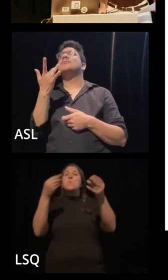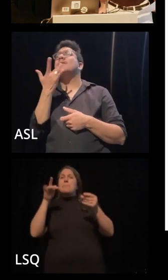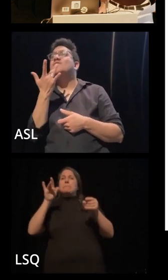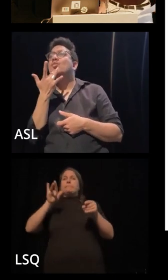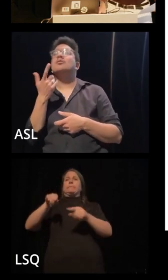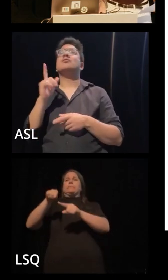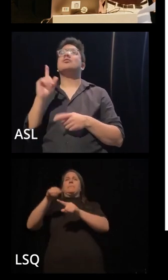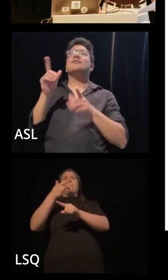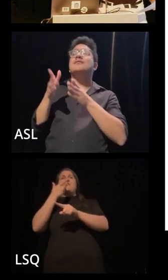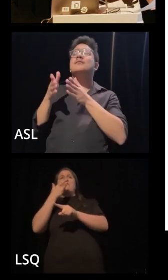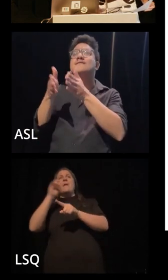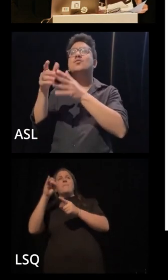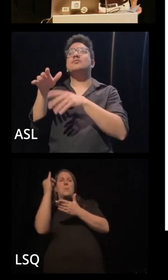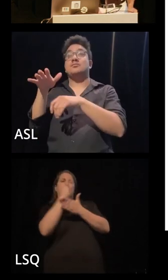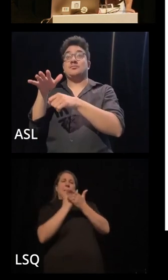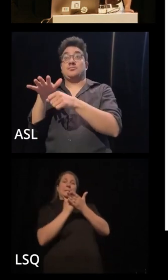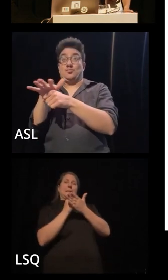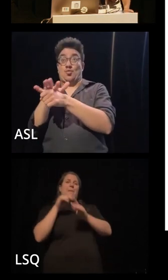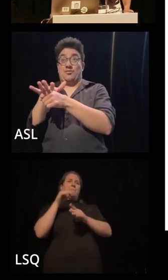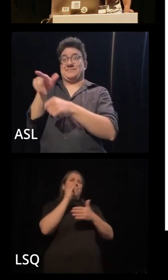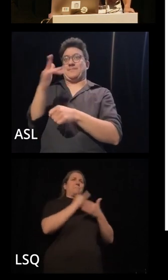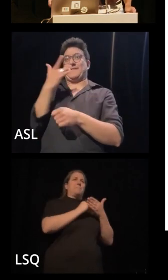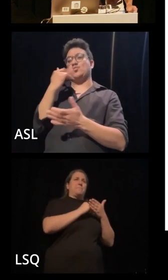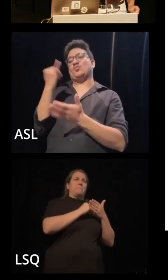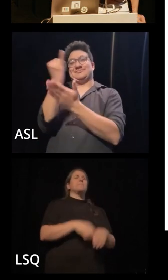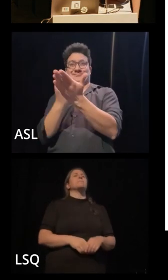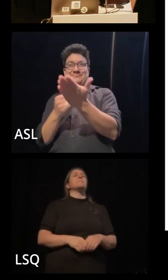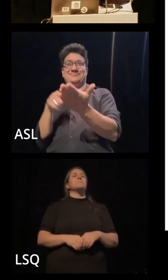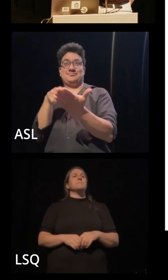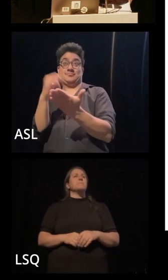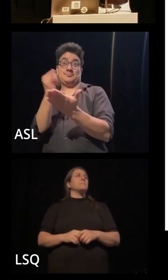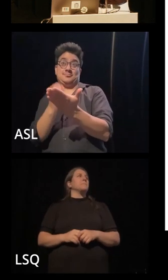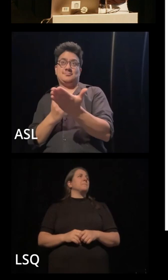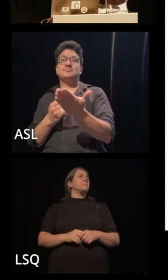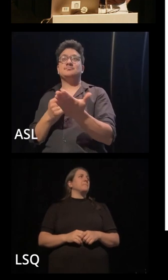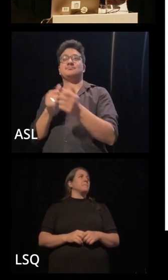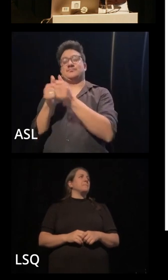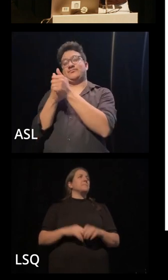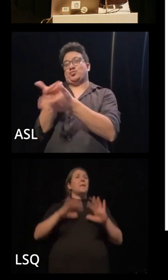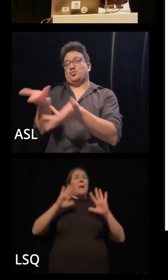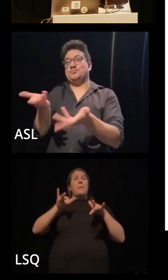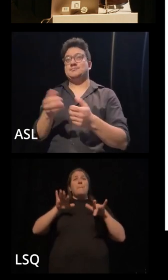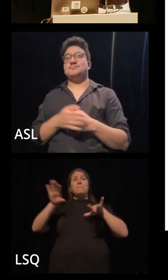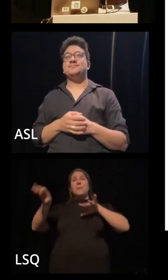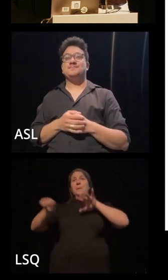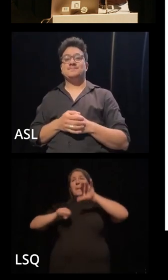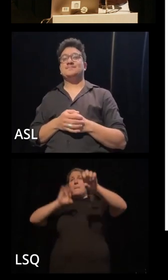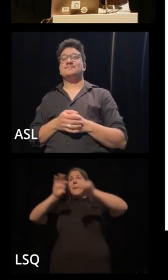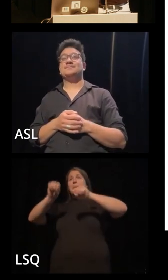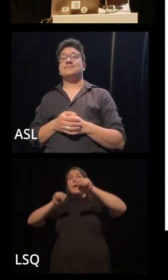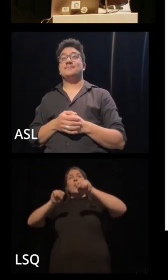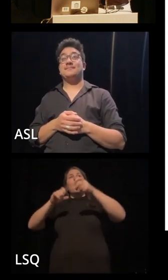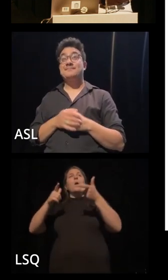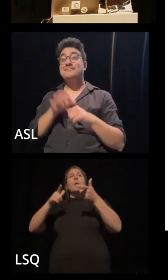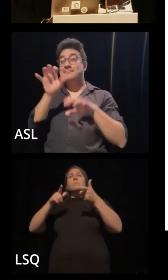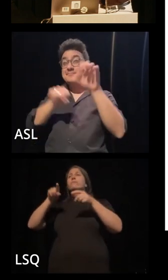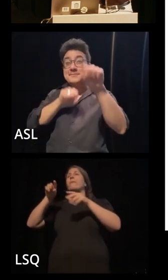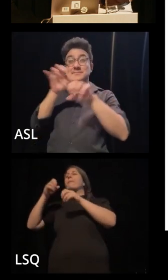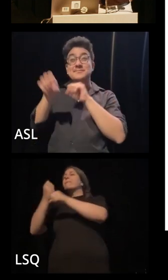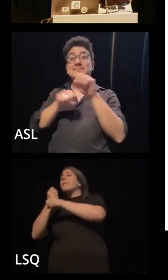Et ce matériel a été utilisé pour élaborer sous forme de collage ce